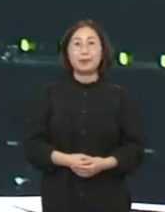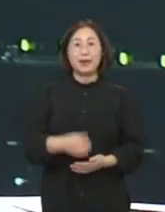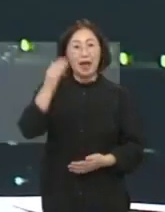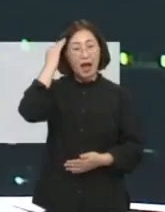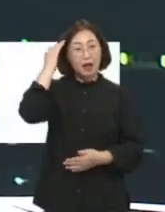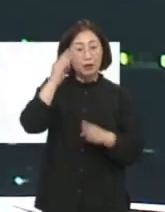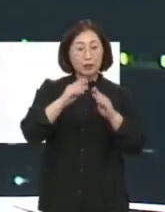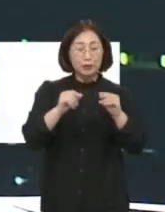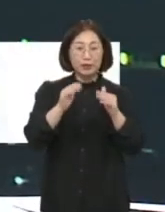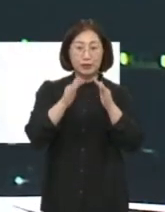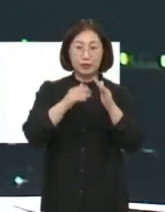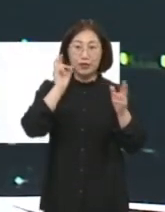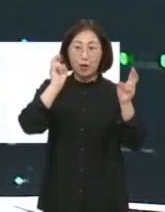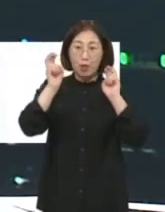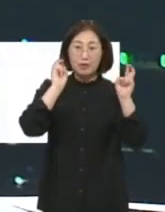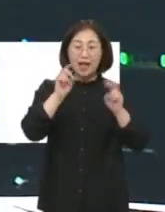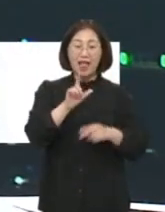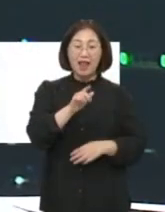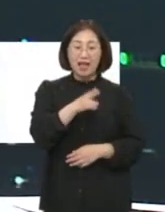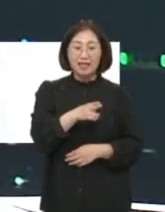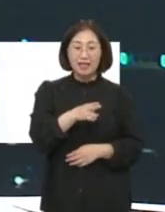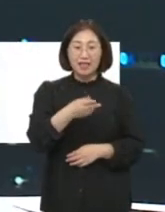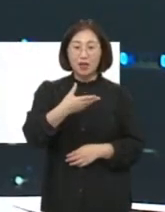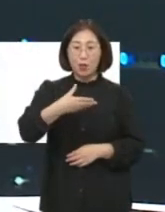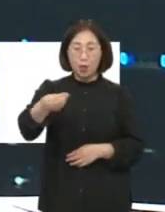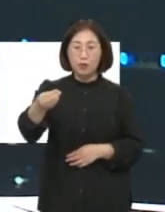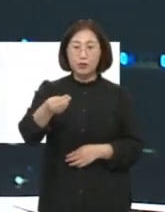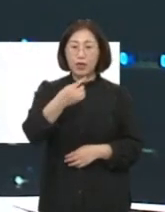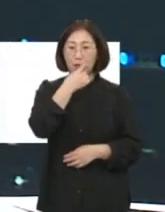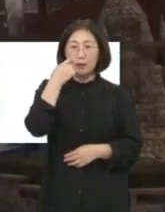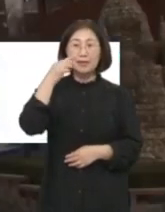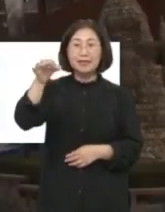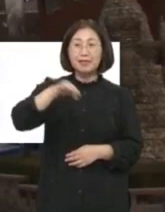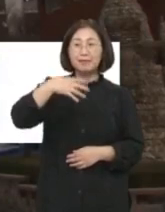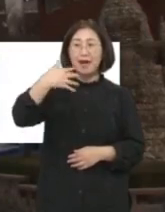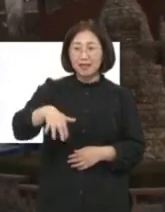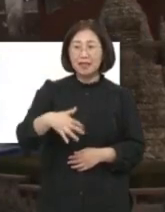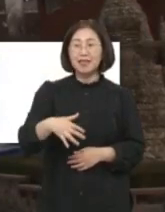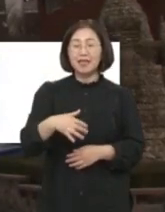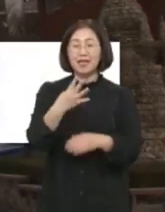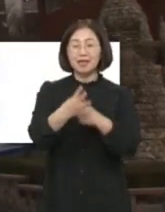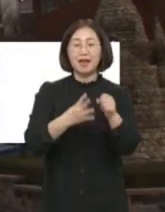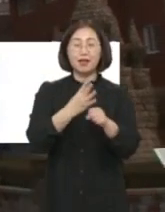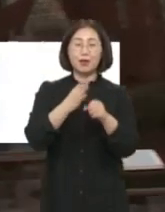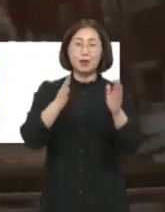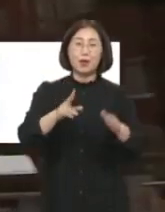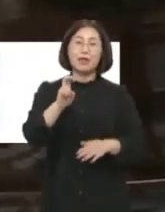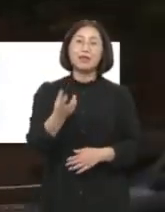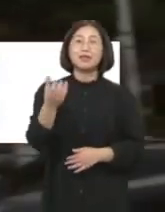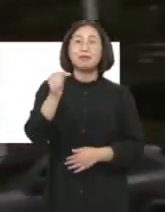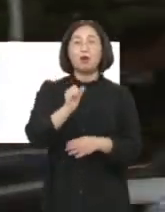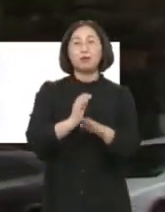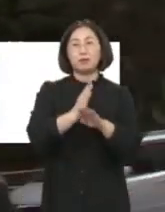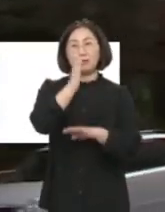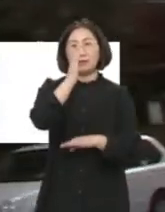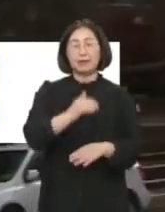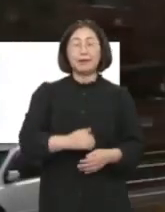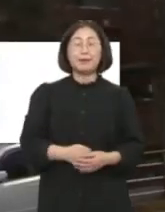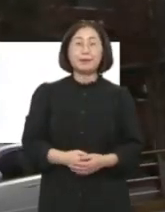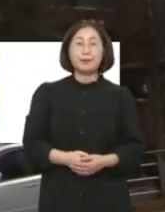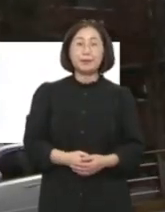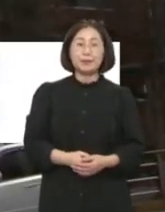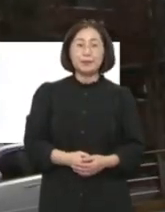한국 토지 주택공사 LH 공공 임대주택 미반환 보증금이 최근 4년간 20억 원을 넘어선 것으로